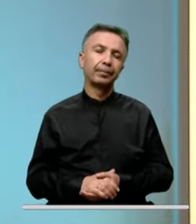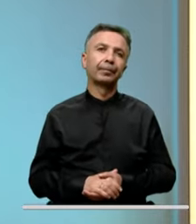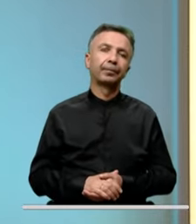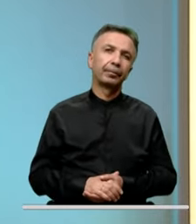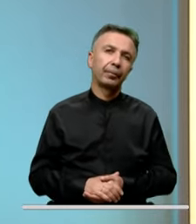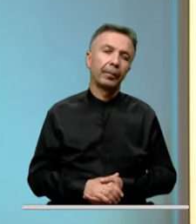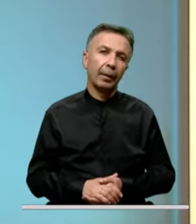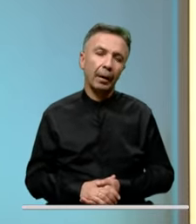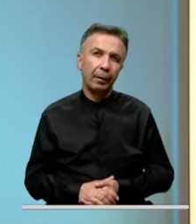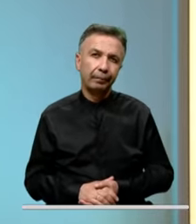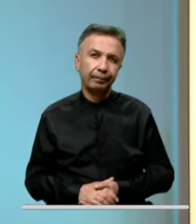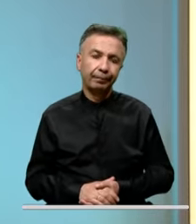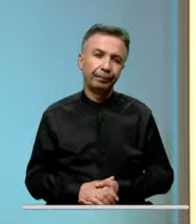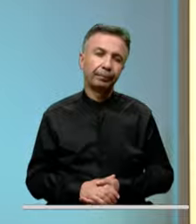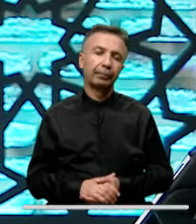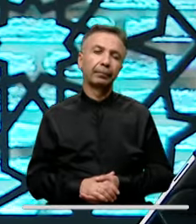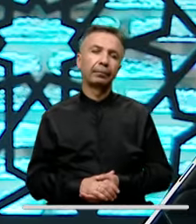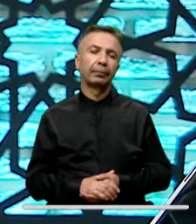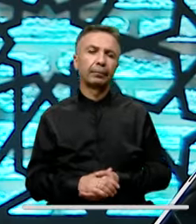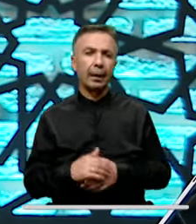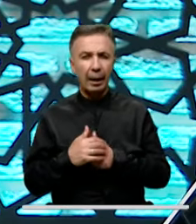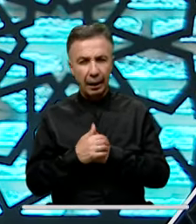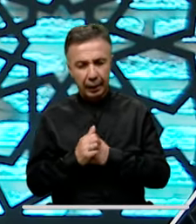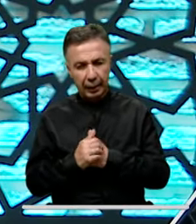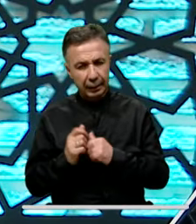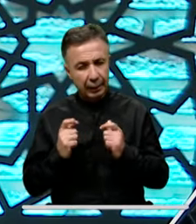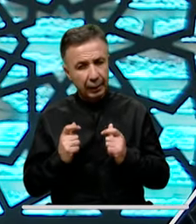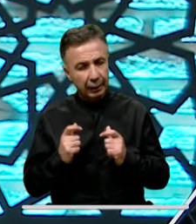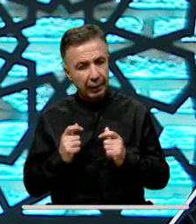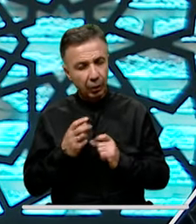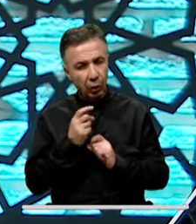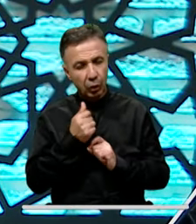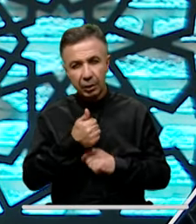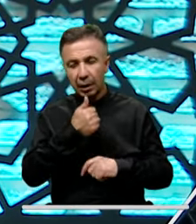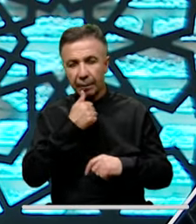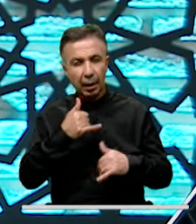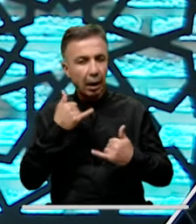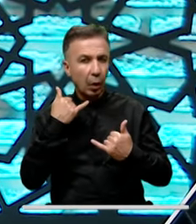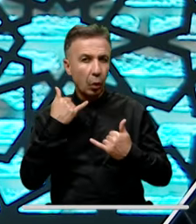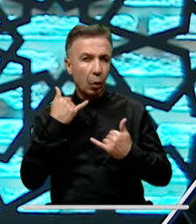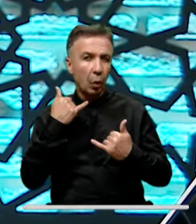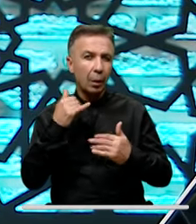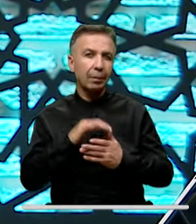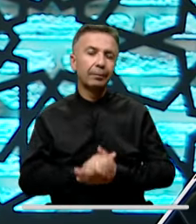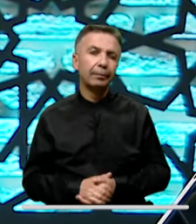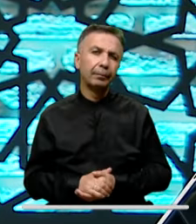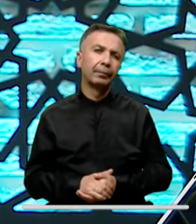Eyvallah. Teşekkür ederiz hocam. Antalya'dan bir telefonumuz var. Özcan Bey hattımızda. Alo.